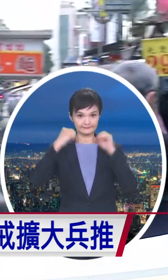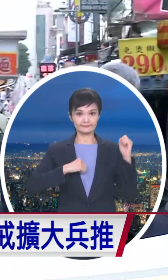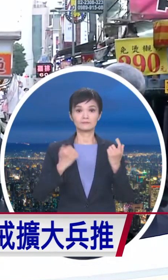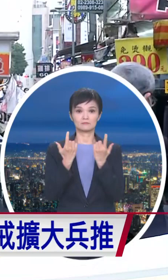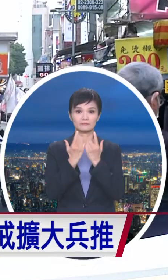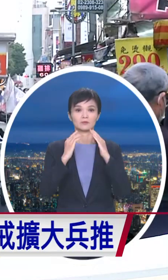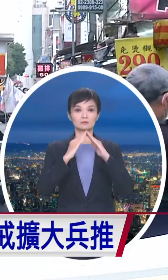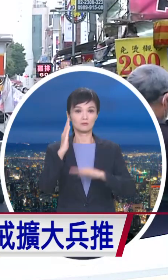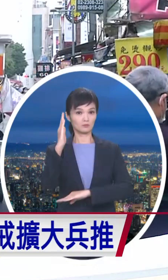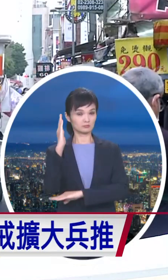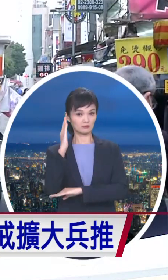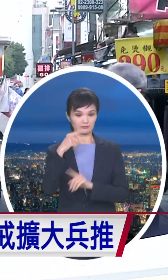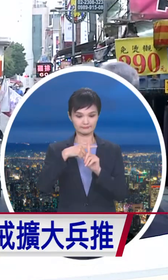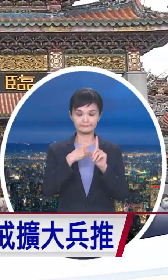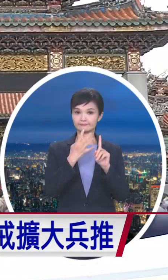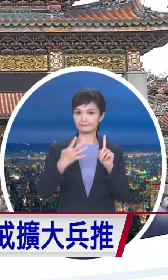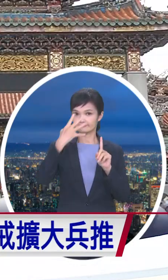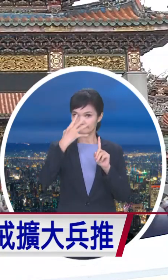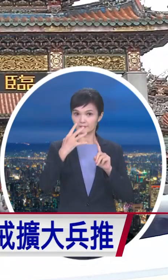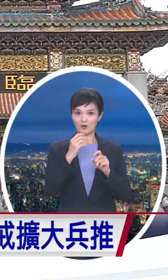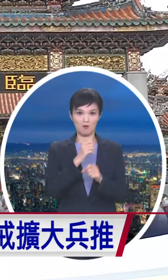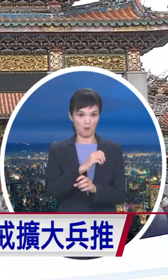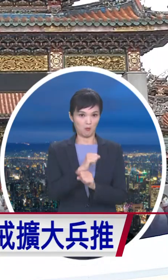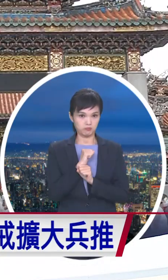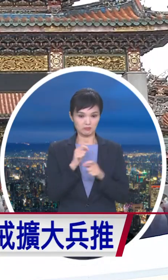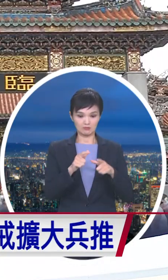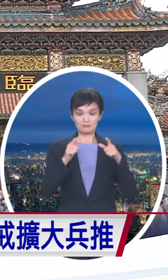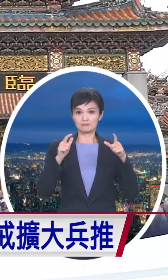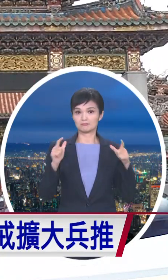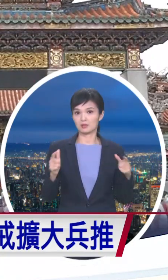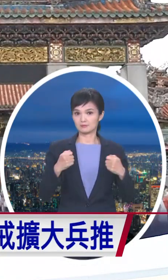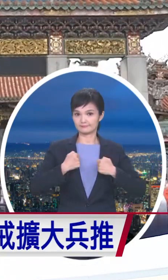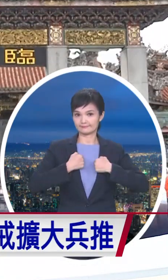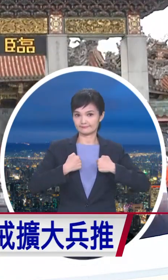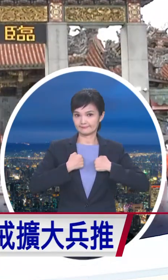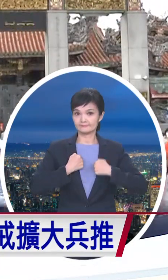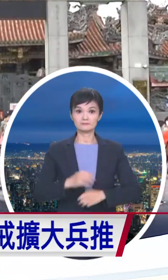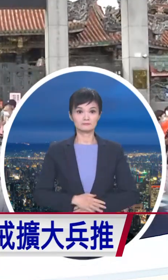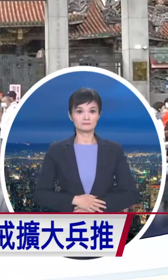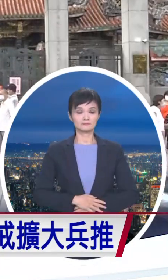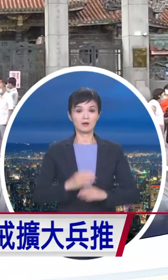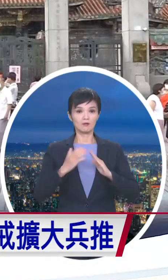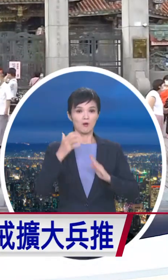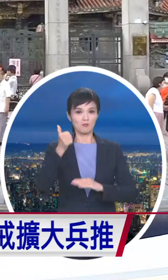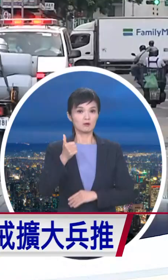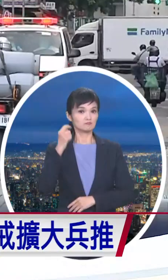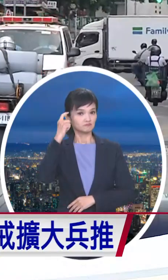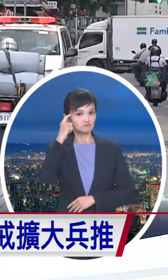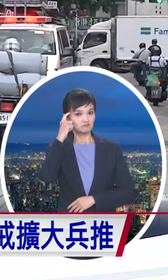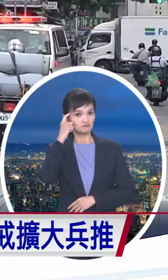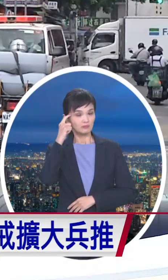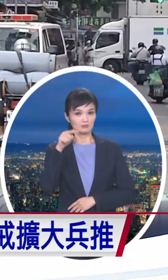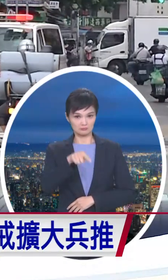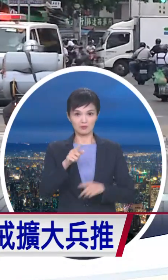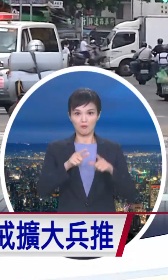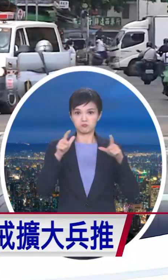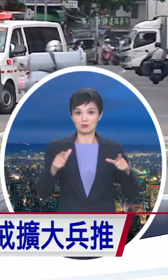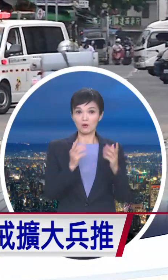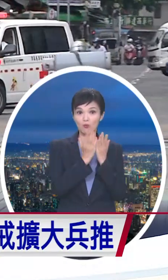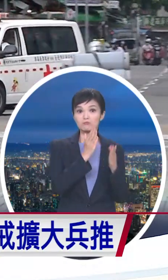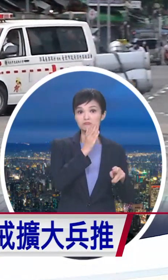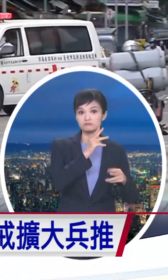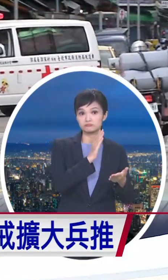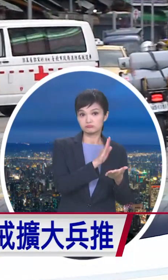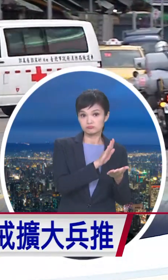上午，台北市政府就先进行4级警戒扩大管制的兵棋推演。柯文哲认为，扩大管制在停课